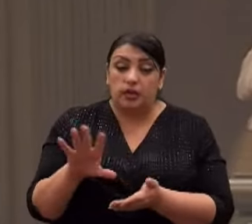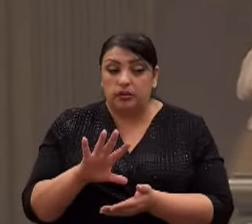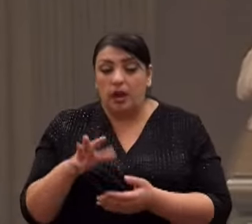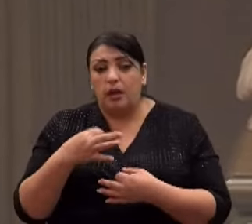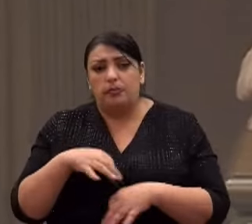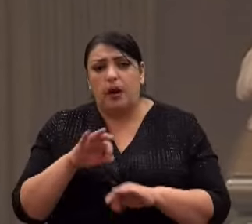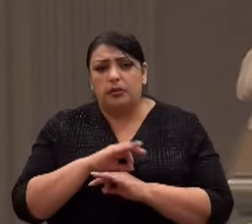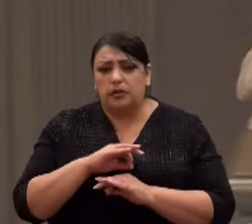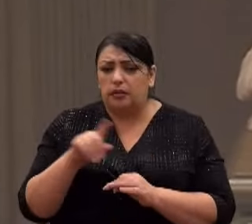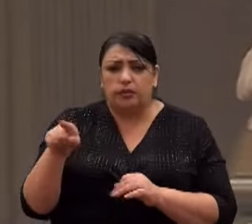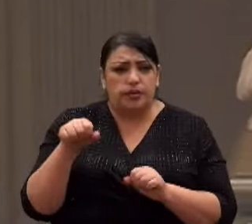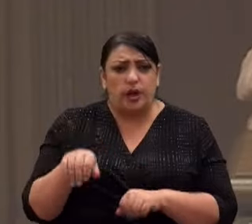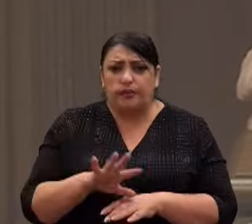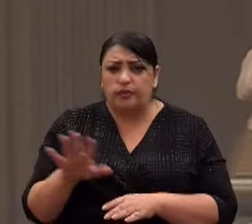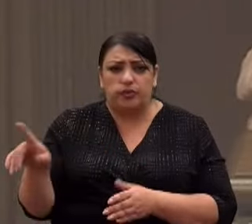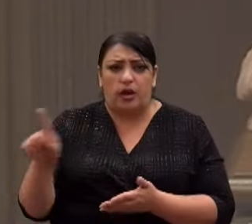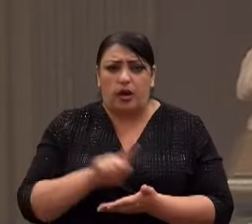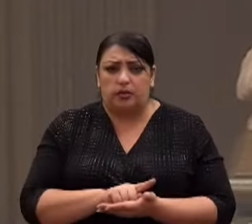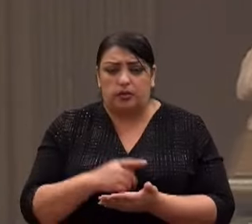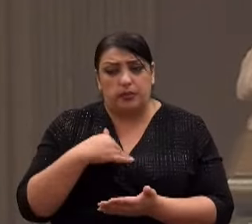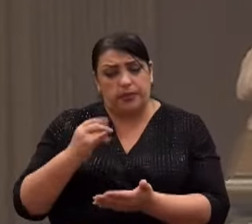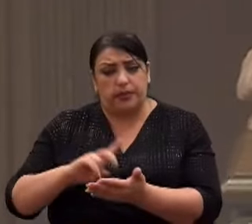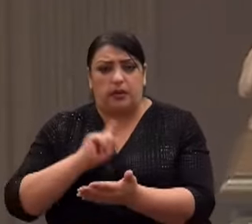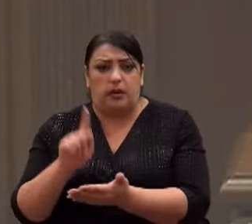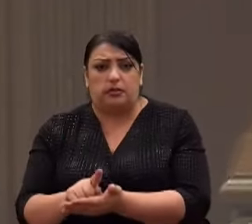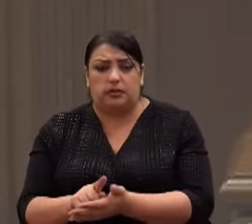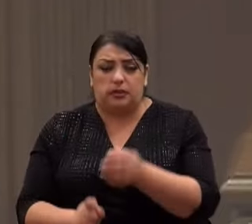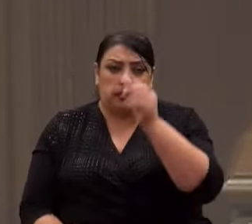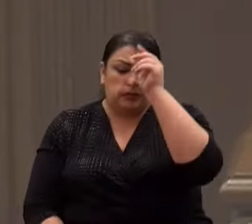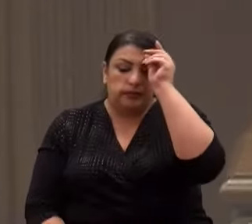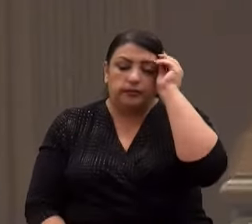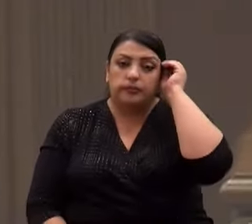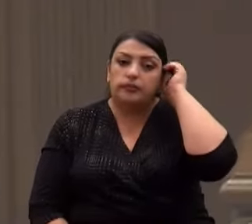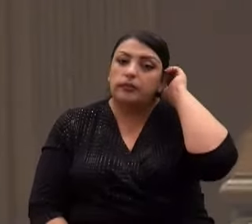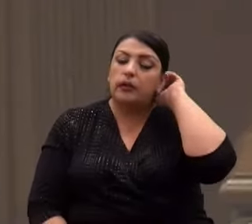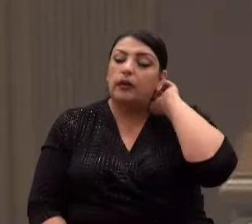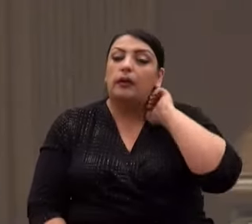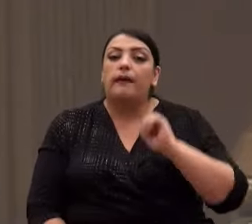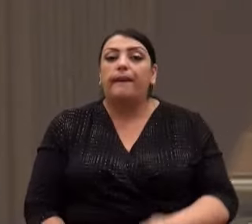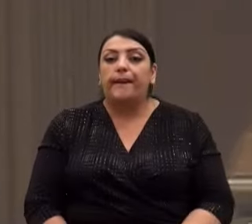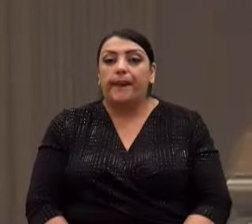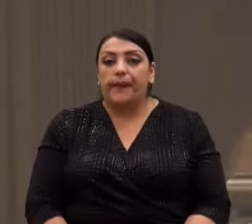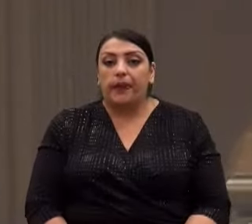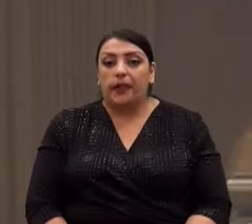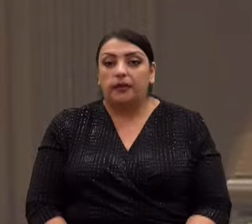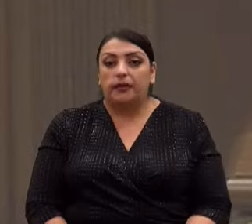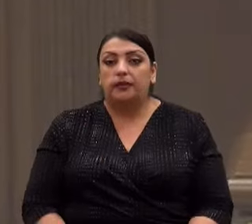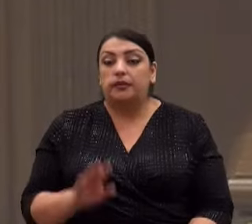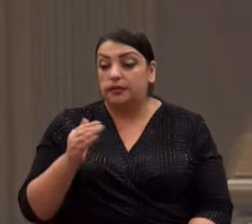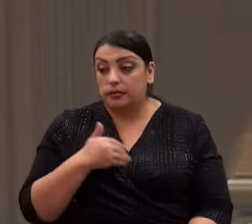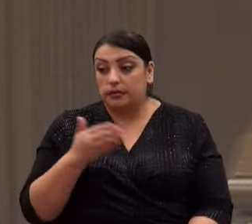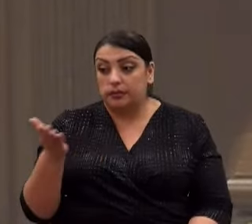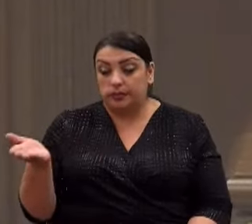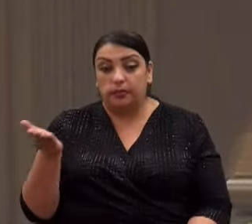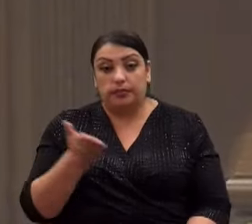փաստաբանը իրավունք չունի մեզ հարցեր տա, մենք պետք է հարցեր տանք, թող կան իրենց իրավունքները